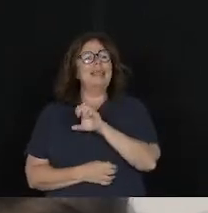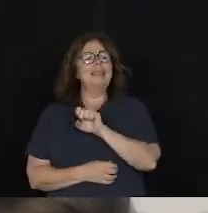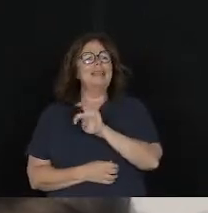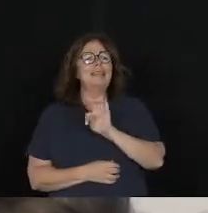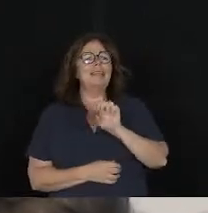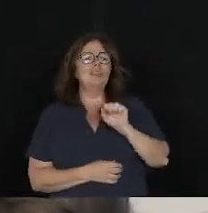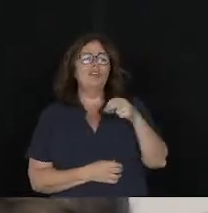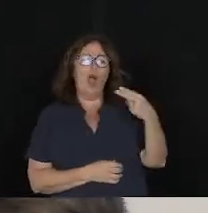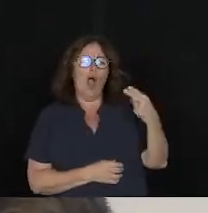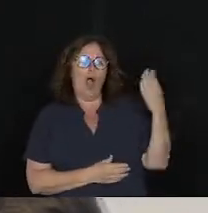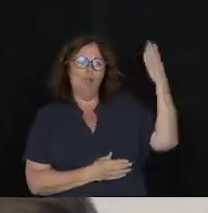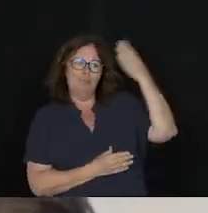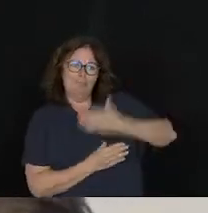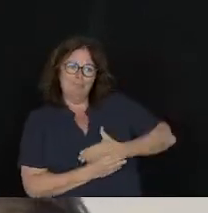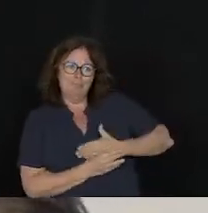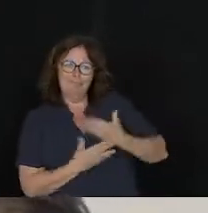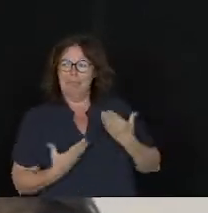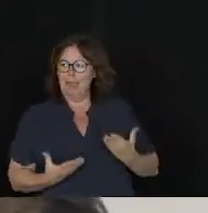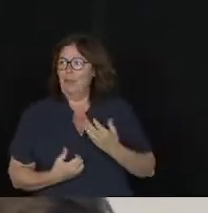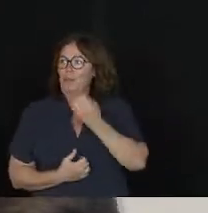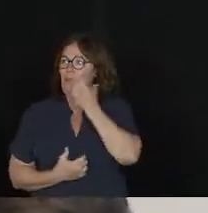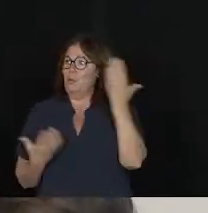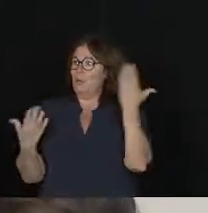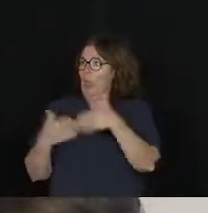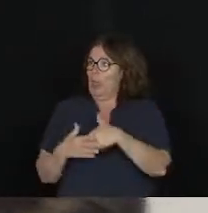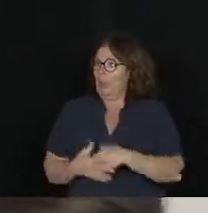1, 2. Bonsoir.